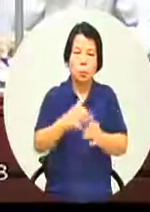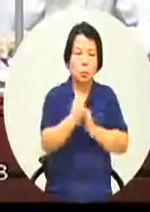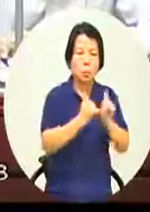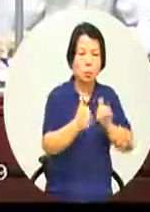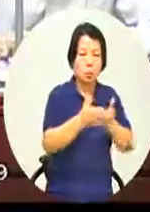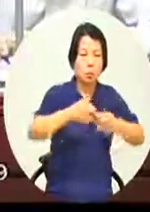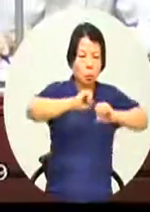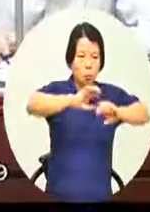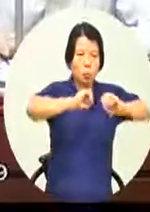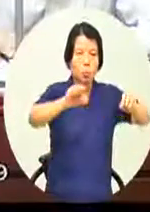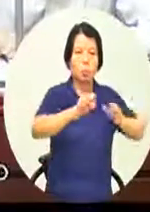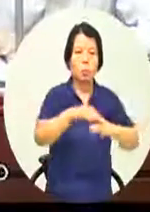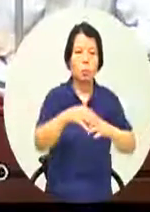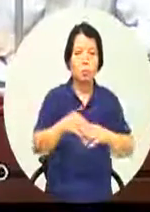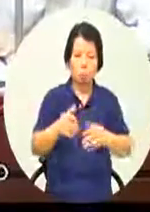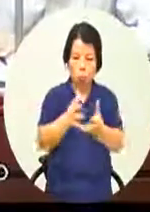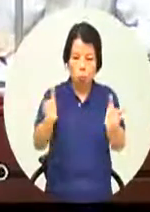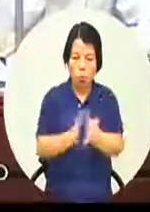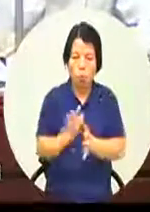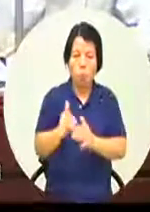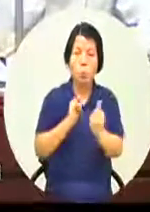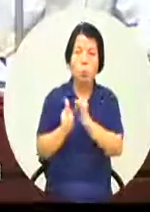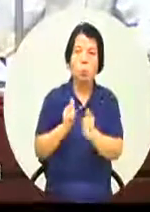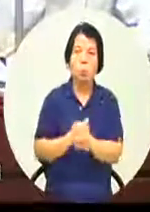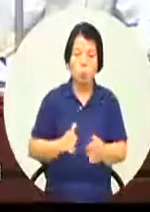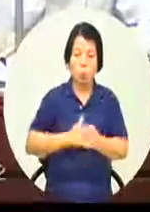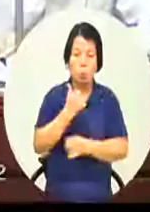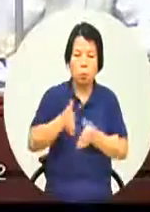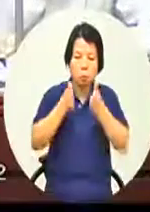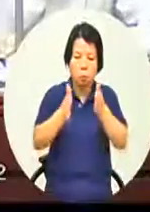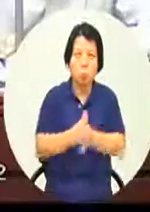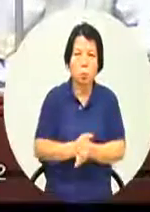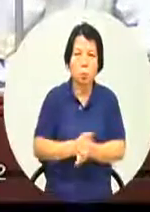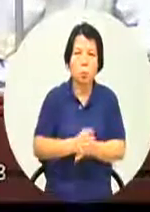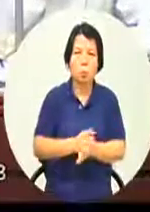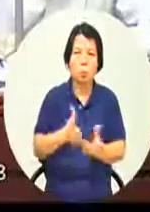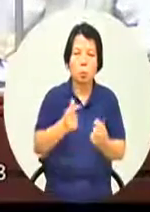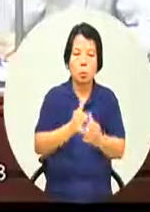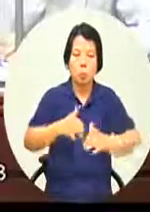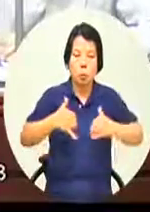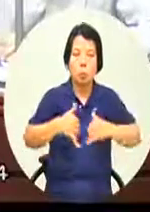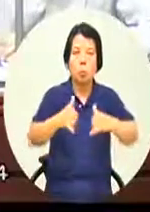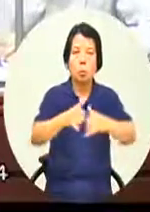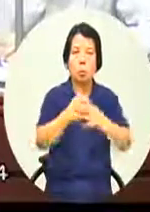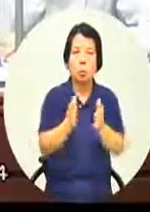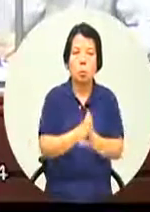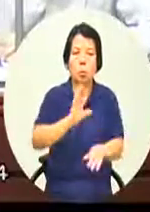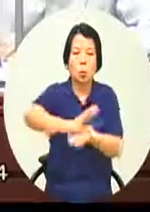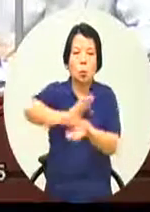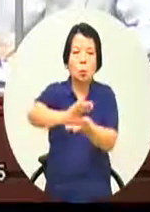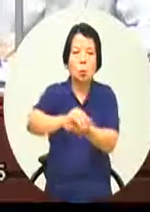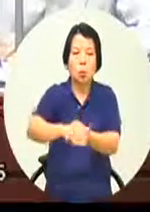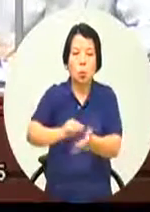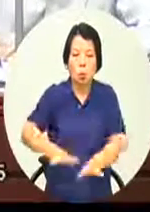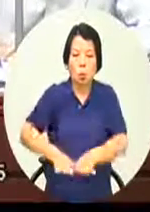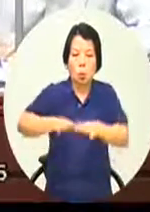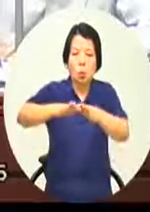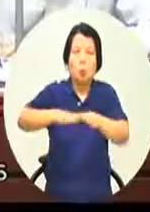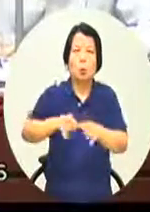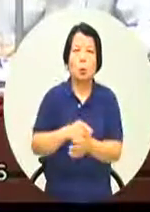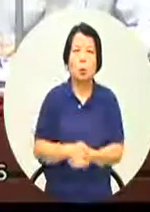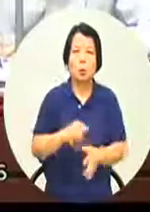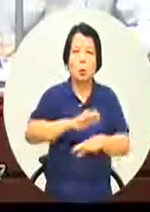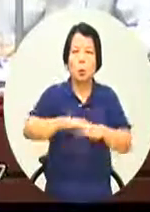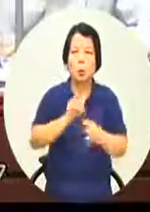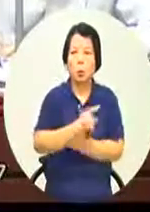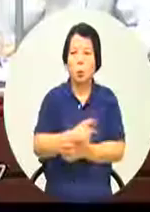宣导，因为我们现在有些民众他针对路面只要有积水，停车场一积水，这个部分就是会反